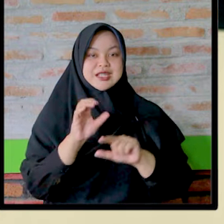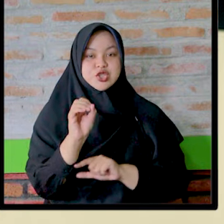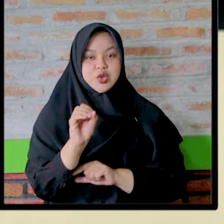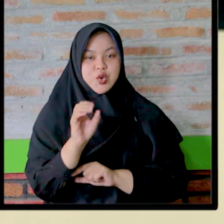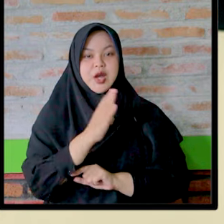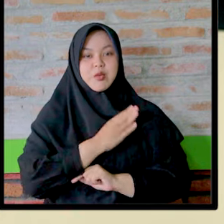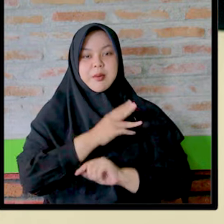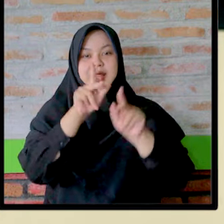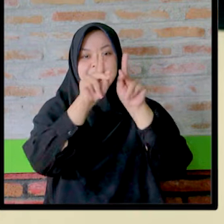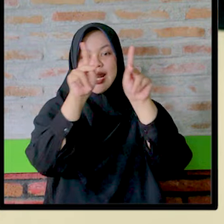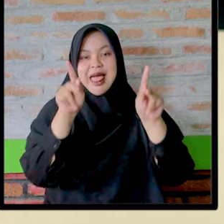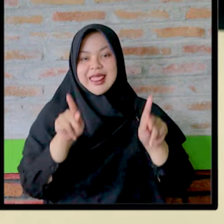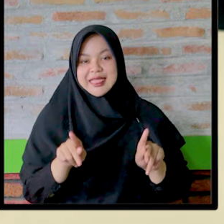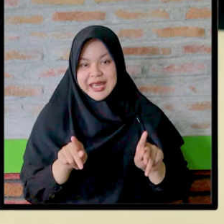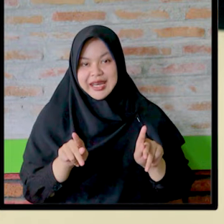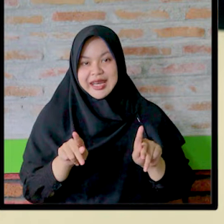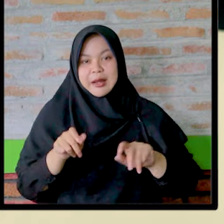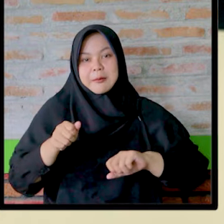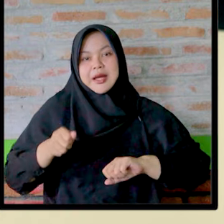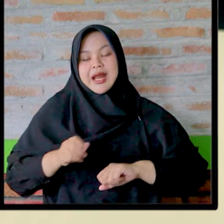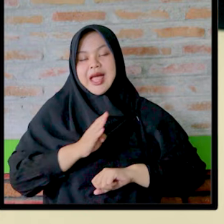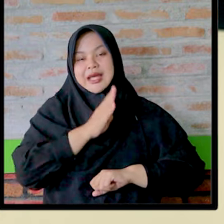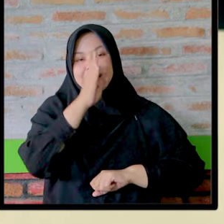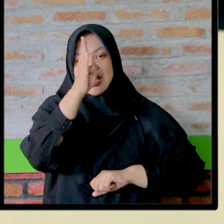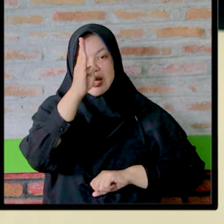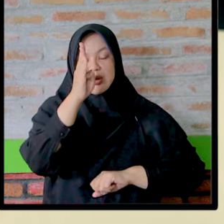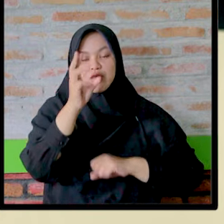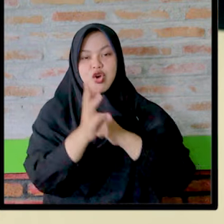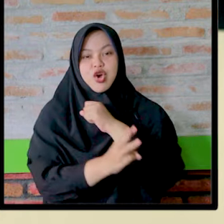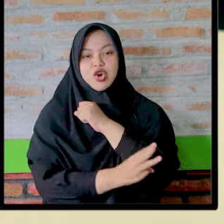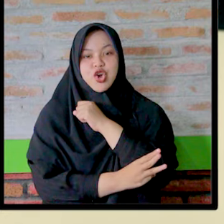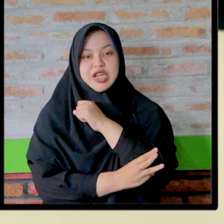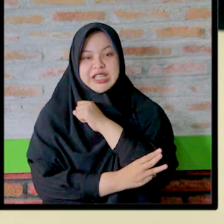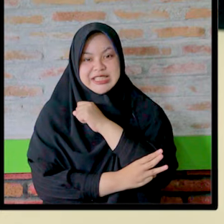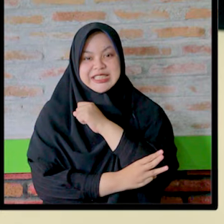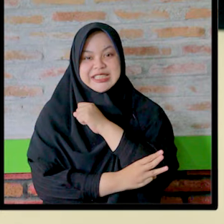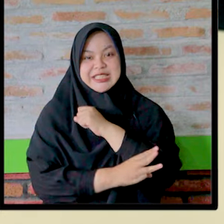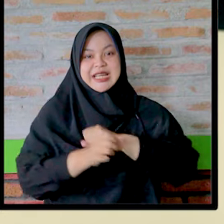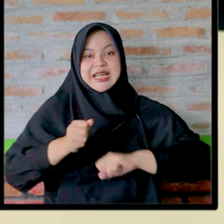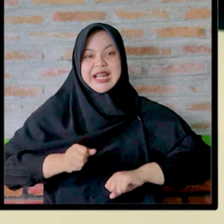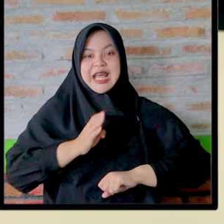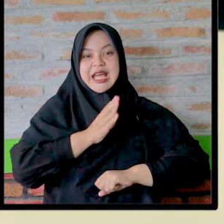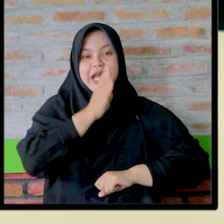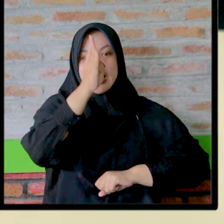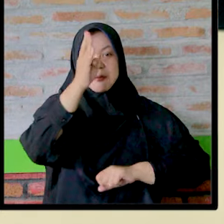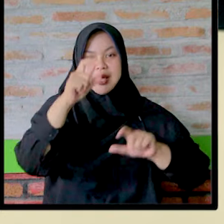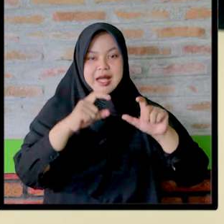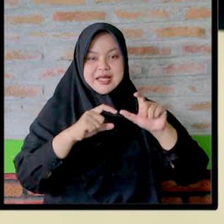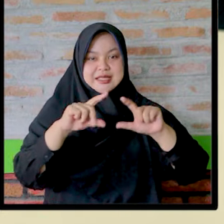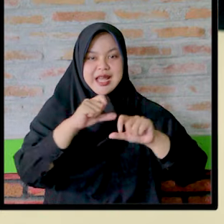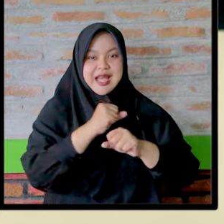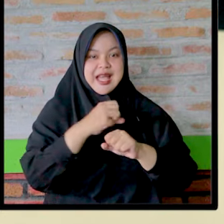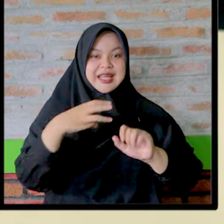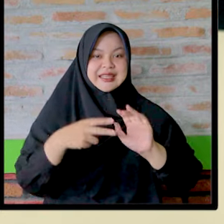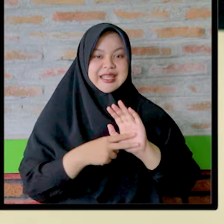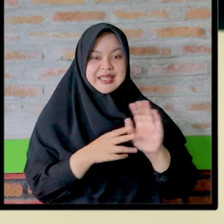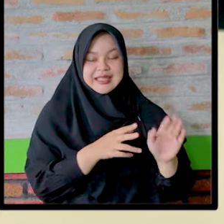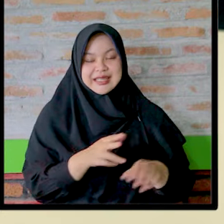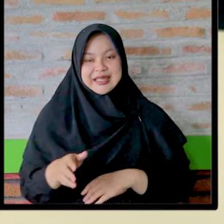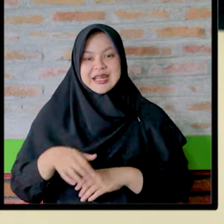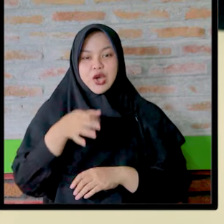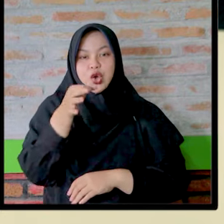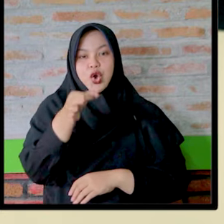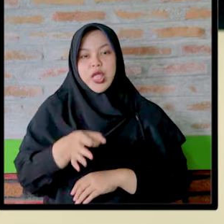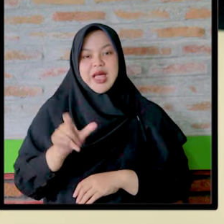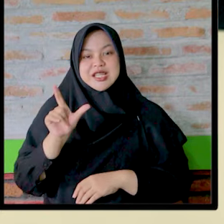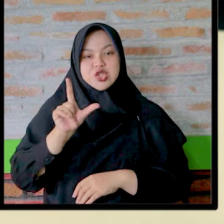Wonogiri Pengadilan Agama Kabupaten Sragen Pengadilan Agama Kota Surakarta Pengadilan Agama Temanggung